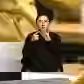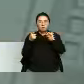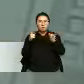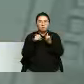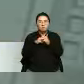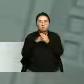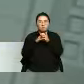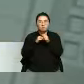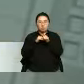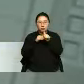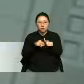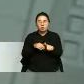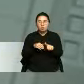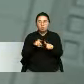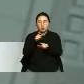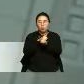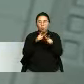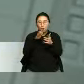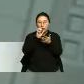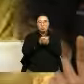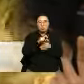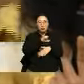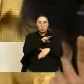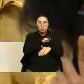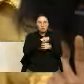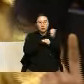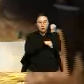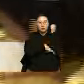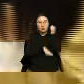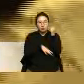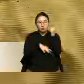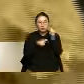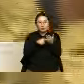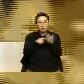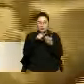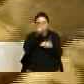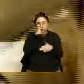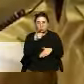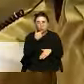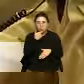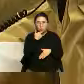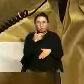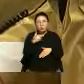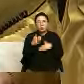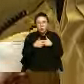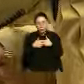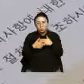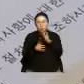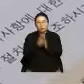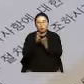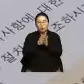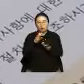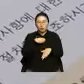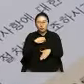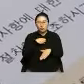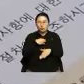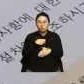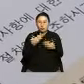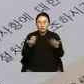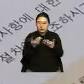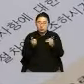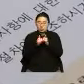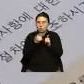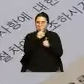투입했습니다. 질병관리본부에서 확보한 명단을 기초로 증상이 있는지 또 의료기관 등 고위험군